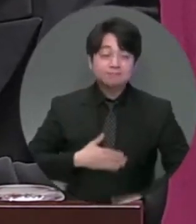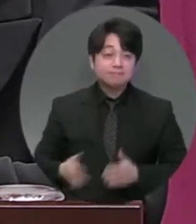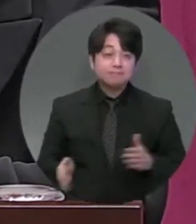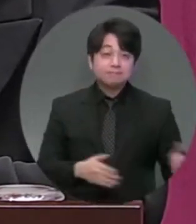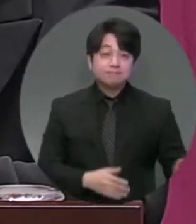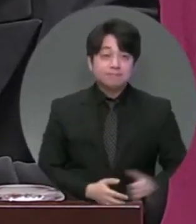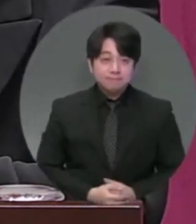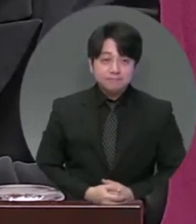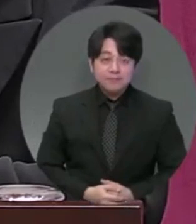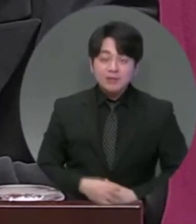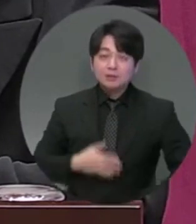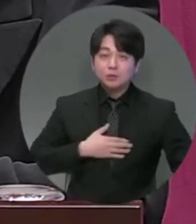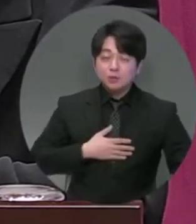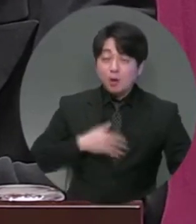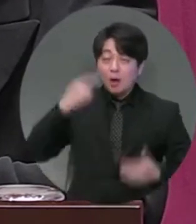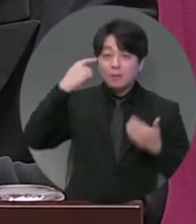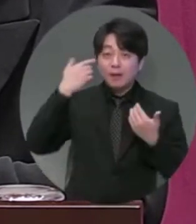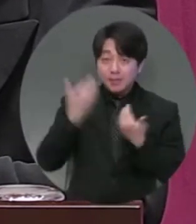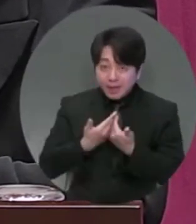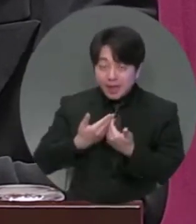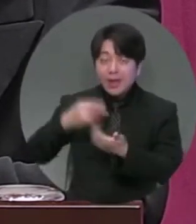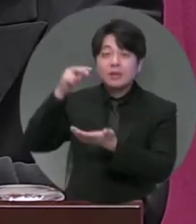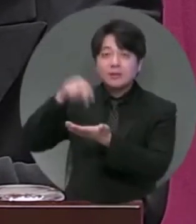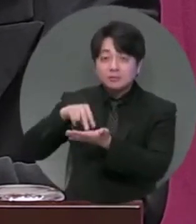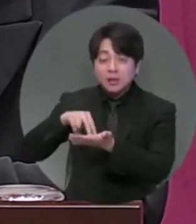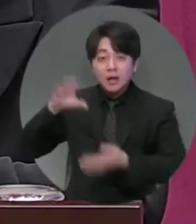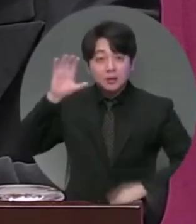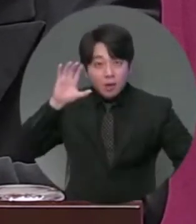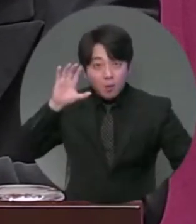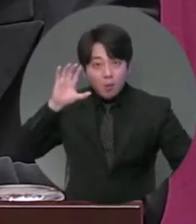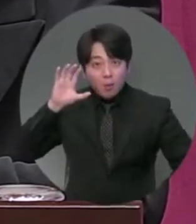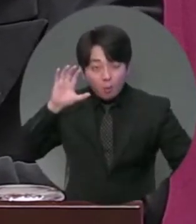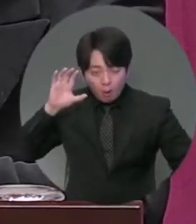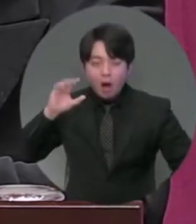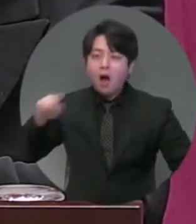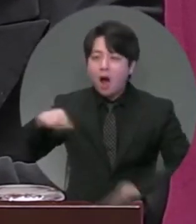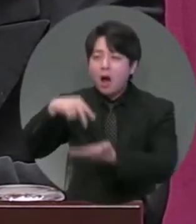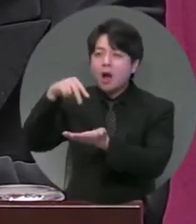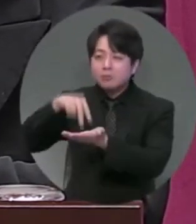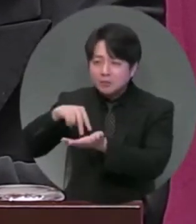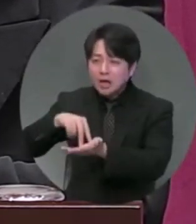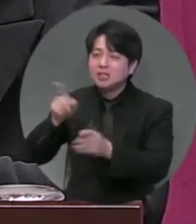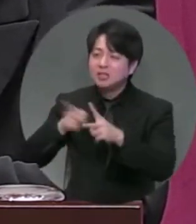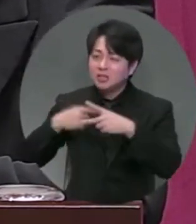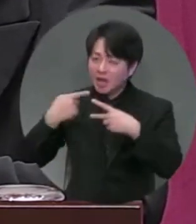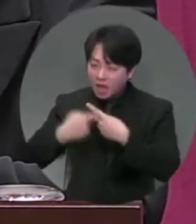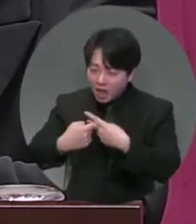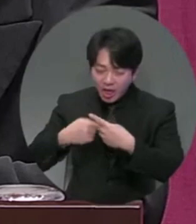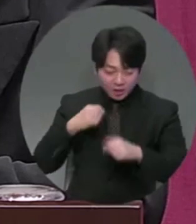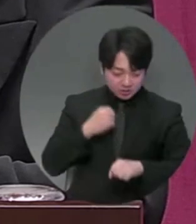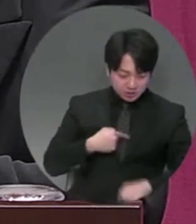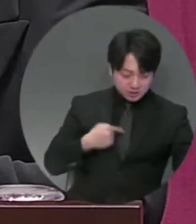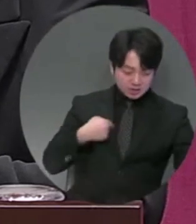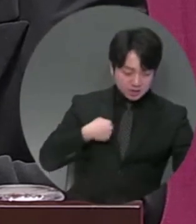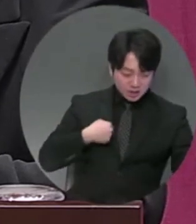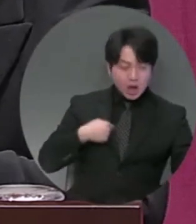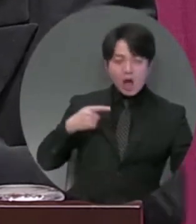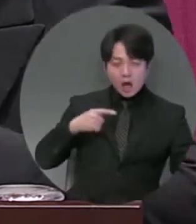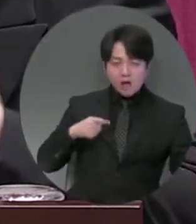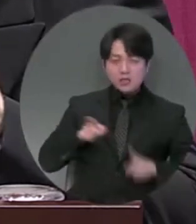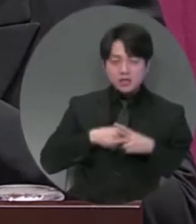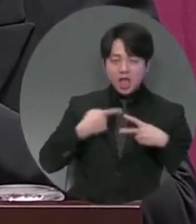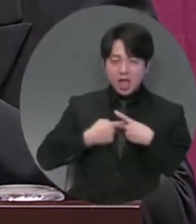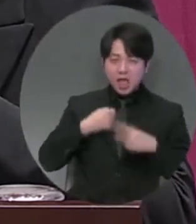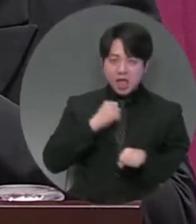입장을 충분히 듣고 또 서로 건설적인 토론을 해야이 법안이 통과될 수 있다고 생각하거든요 제가 바리자로서 굉장히 절실한